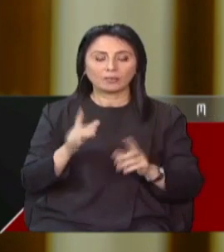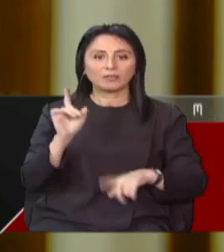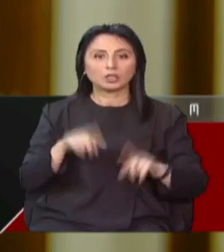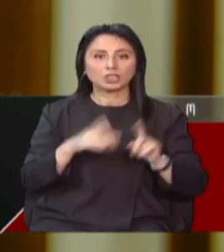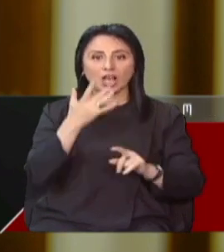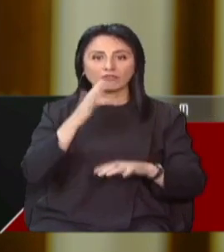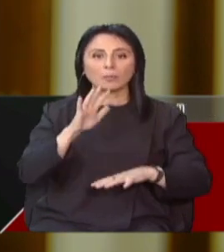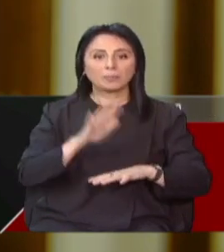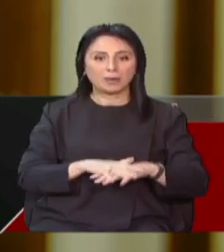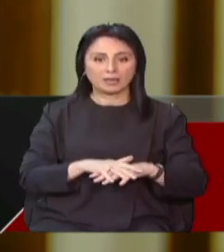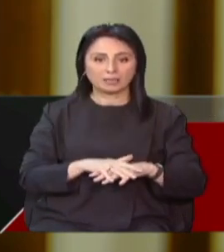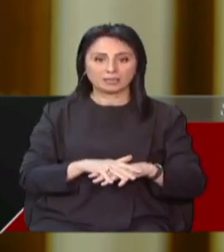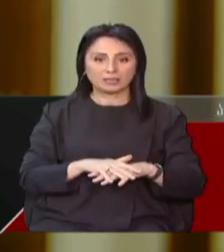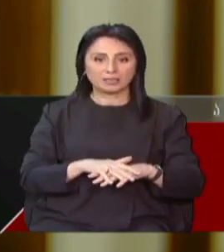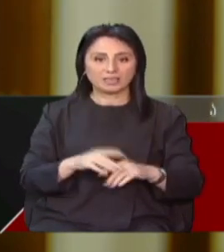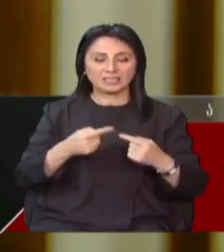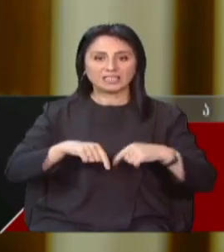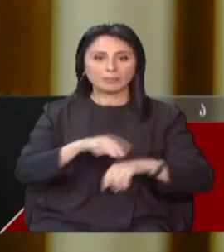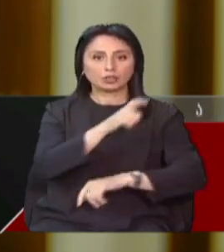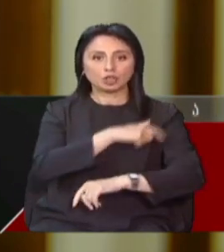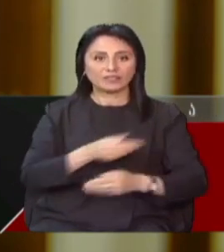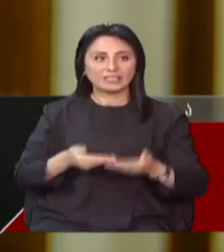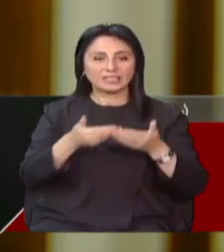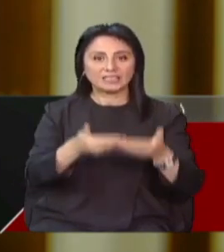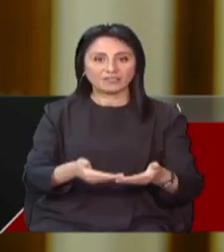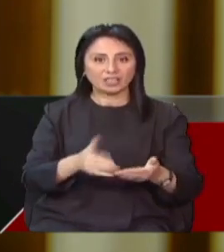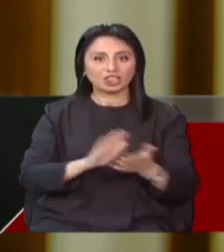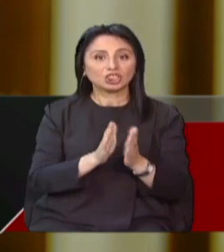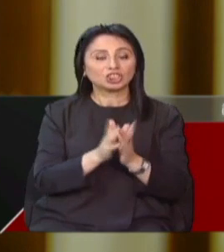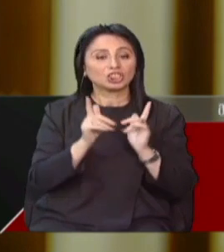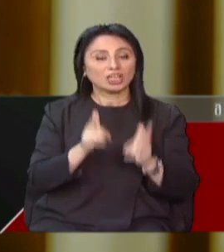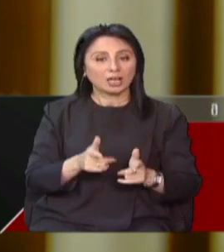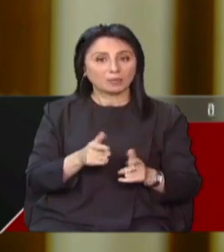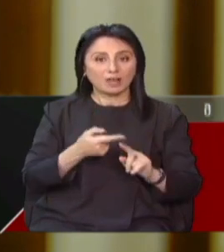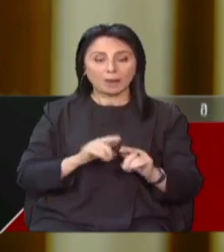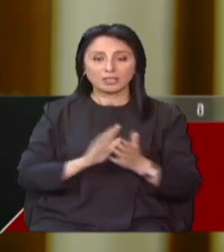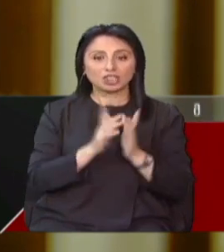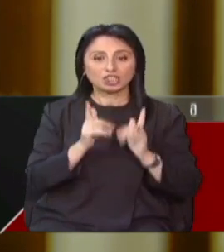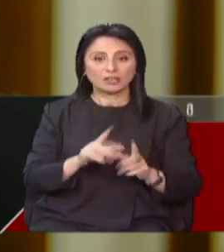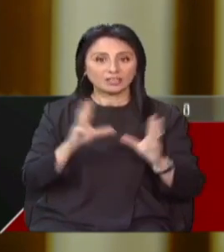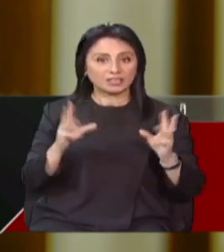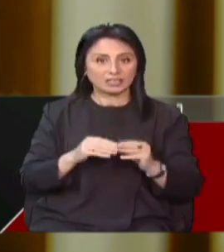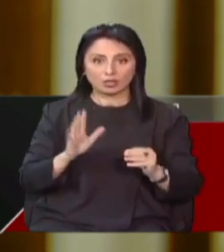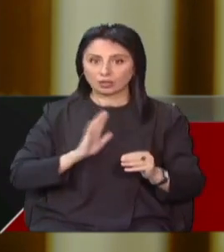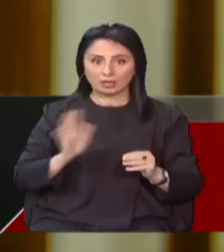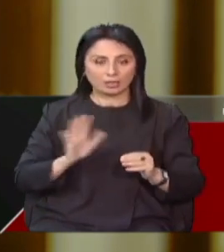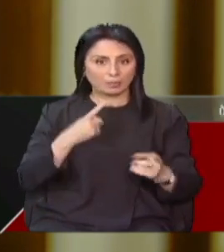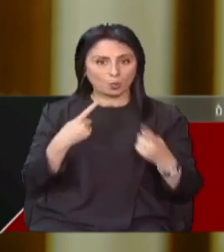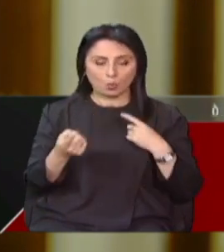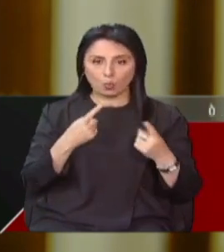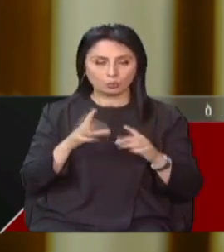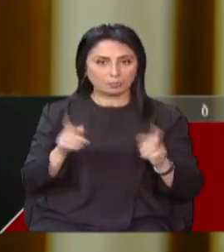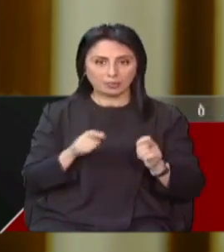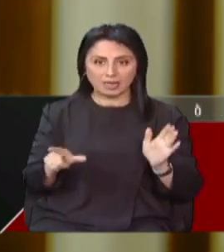zugadat Eronului Bankis საბჭოს წევრის წარდგენას ესწრება შეთანხმებით. Ამ შეთანხმებაზე საერთოდ არ ქონიათ არანაირი